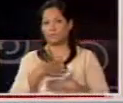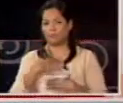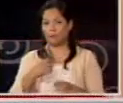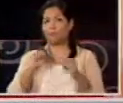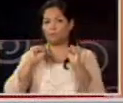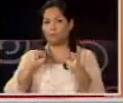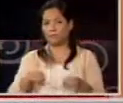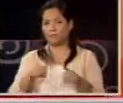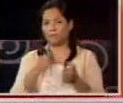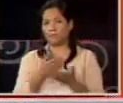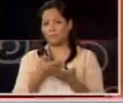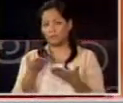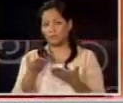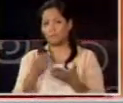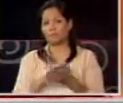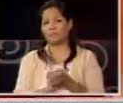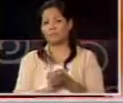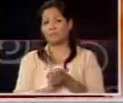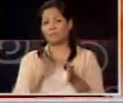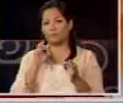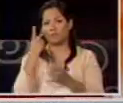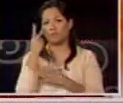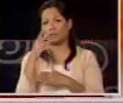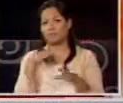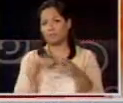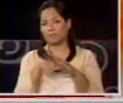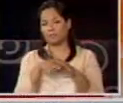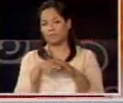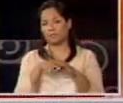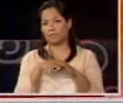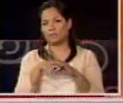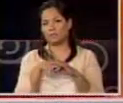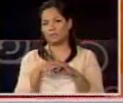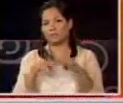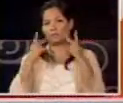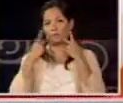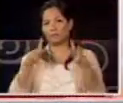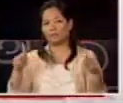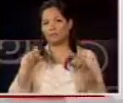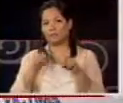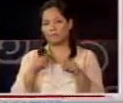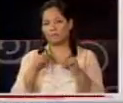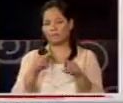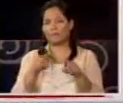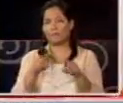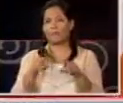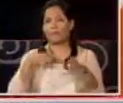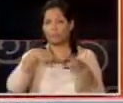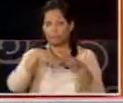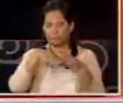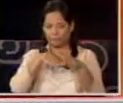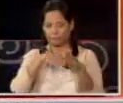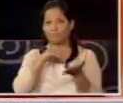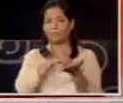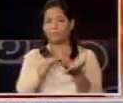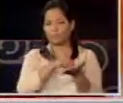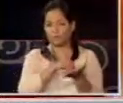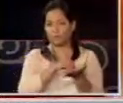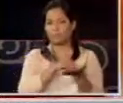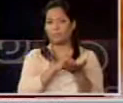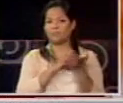pwede. Makikita nyo nga po kung ang bangko ay nagpa-public sale, execution. Yung bangkong nagpa-utang ang